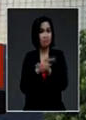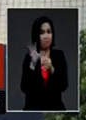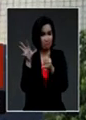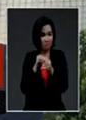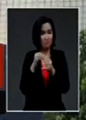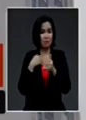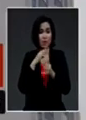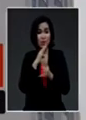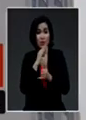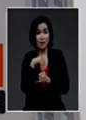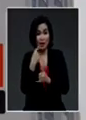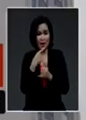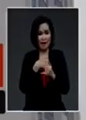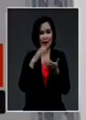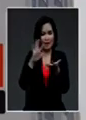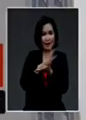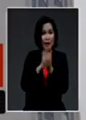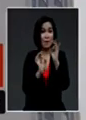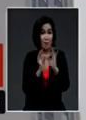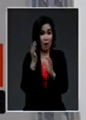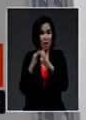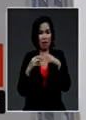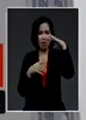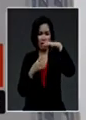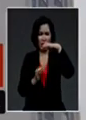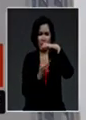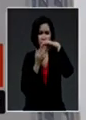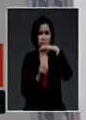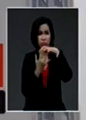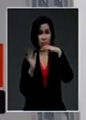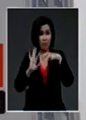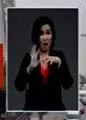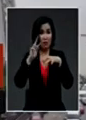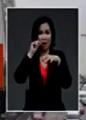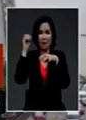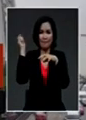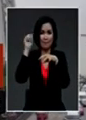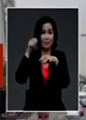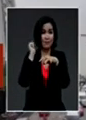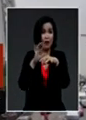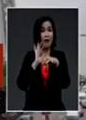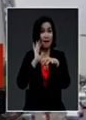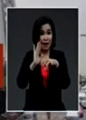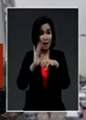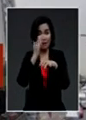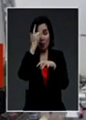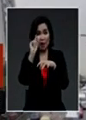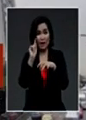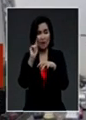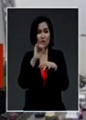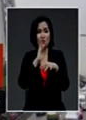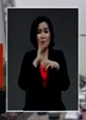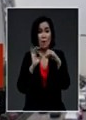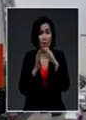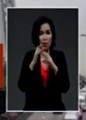ผากระดาษเงินกระดาษทองในช่วงนี้เนี่ยก็เผาในที่โล่งแล้วก็บอกว่าไม่ควรพรมน้ำเพราะว่ามันจะทำให้ควันเนี่ยควบแน่นและเมื่อเผาเส